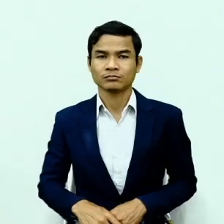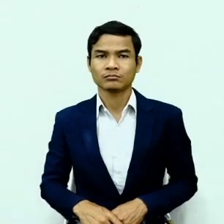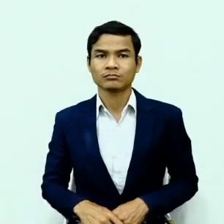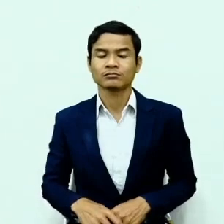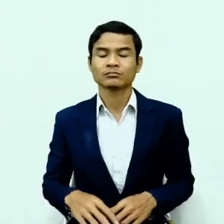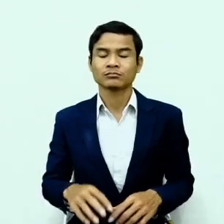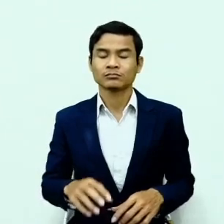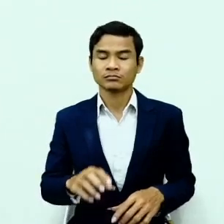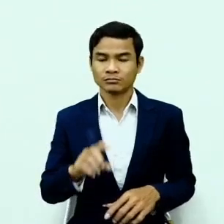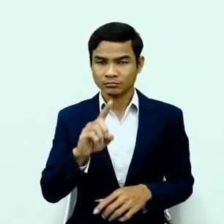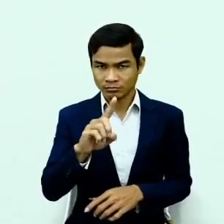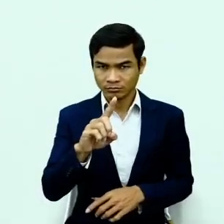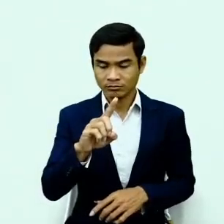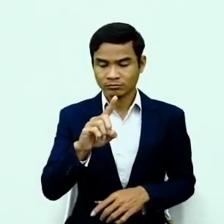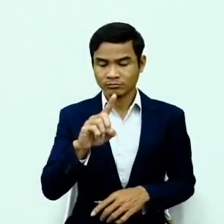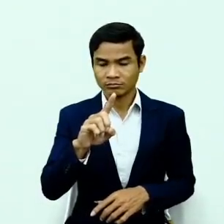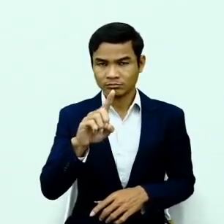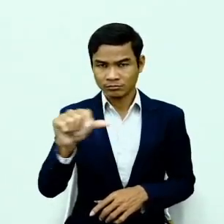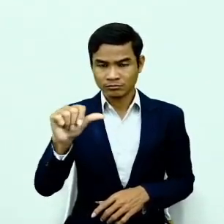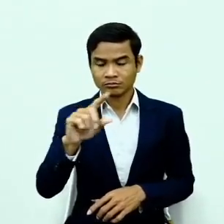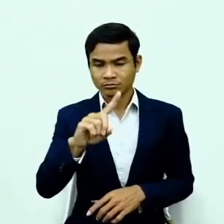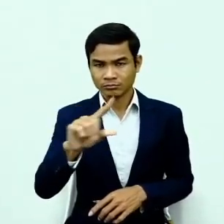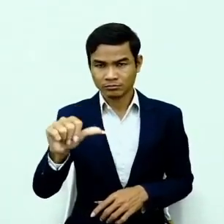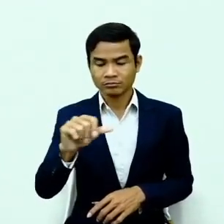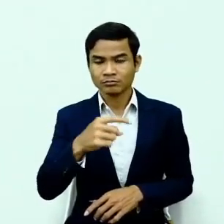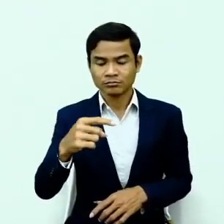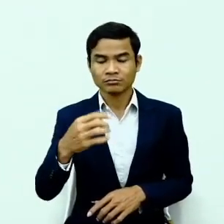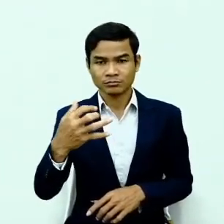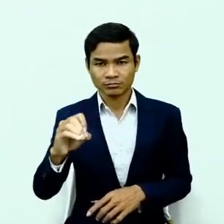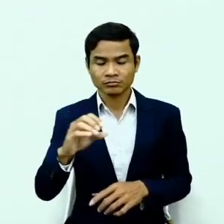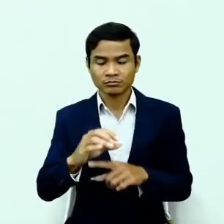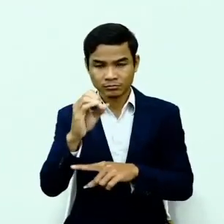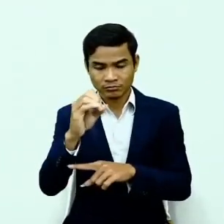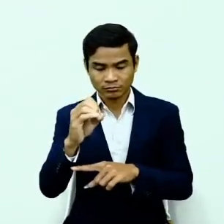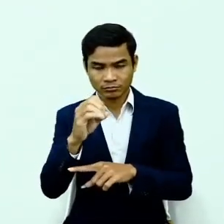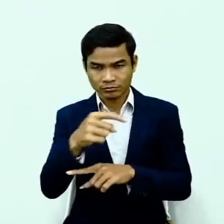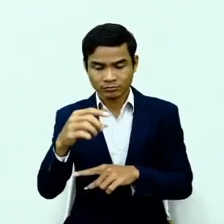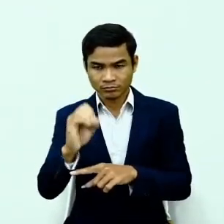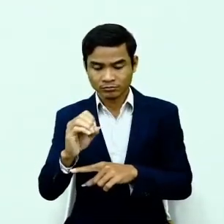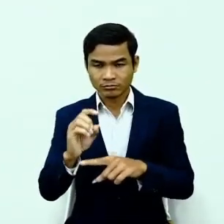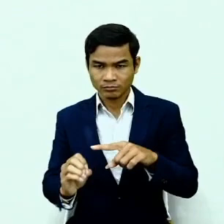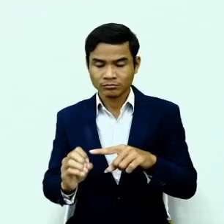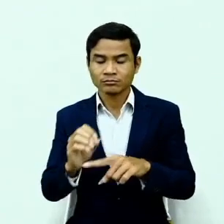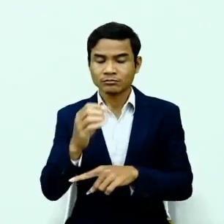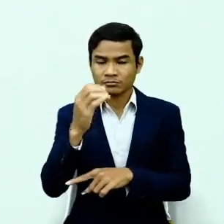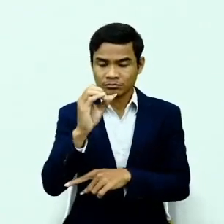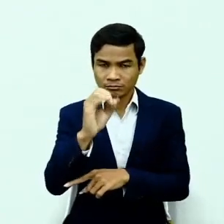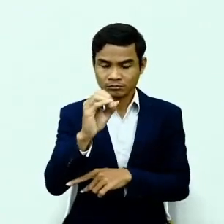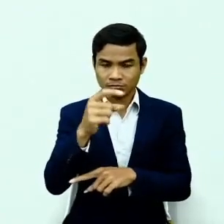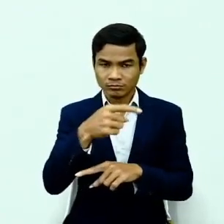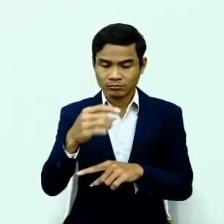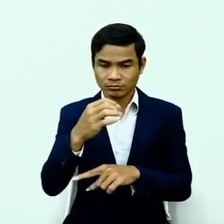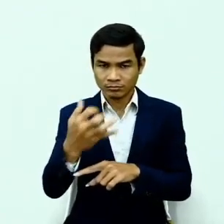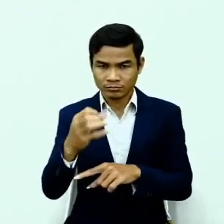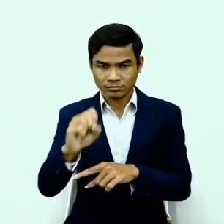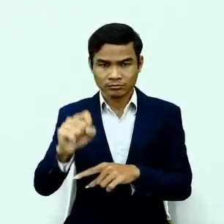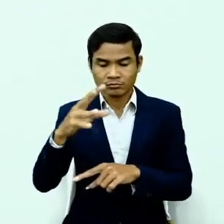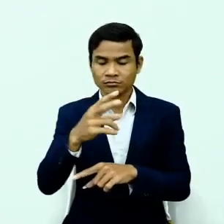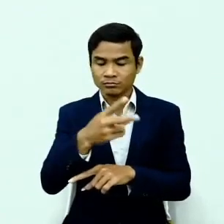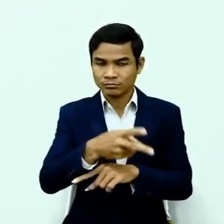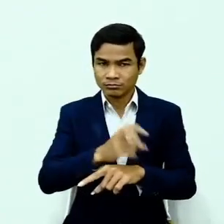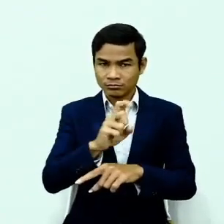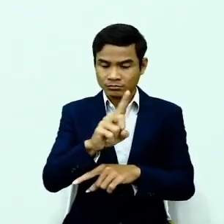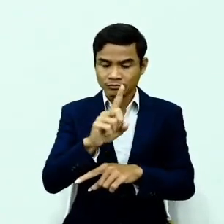chà mùi rối đọ chất sập xôn đọ xôn, nè xa xôn chà xôn đọ bàm pi mình bán trời cái chơi muối pi tuần